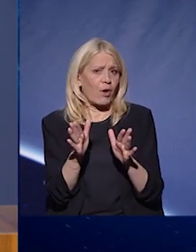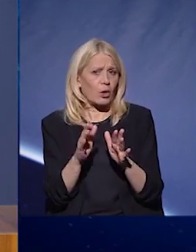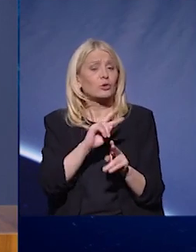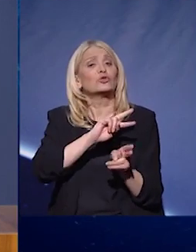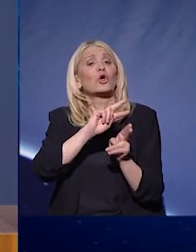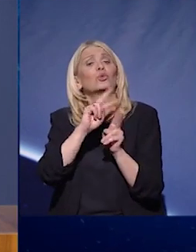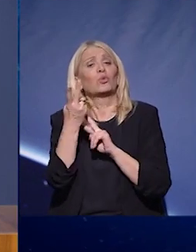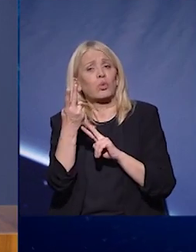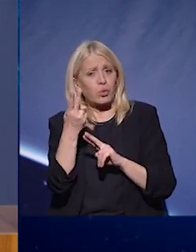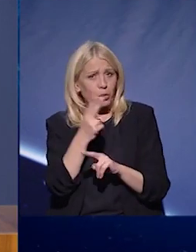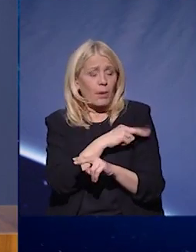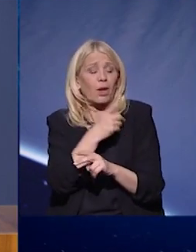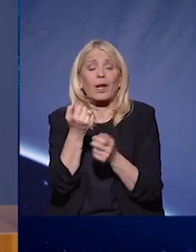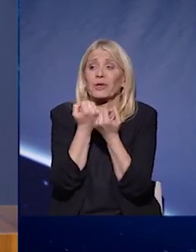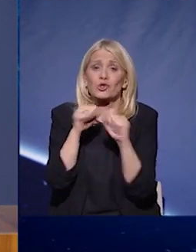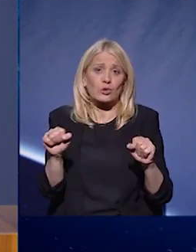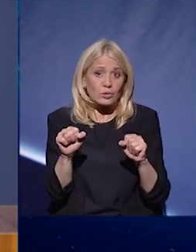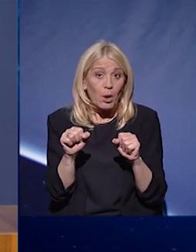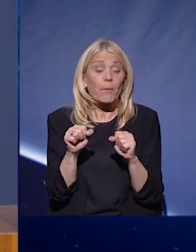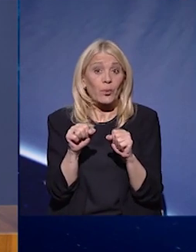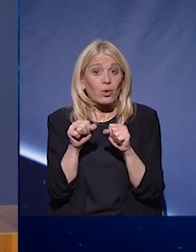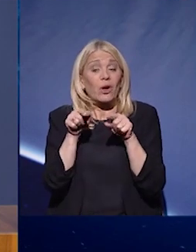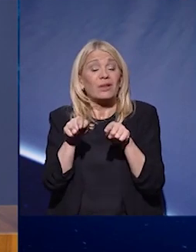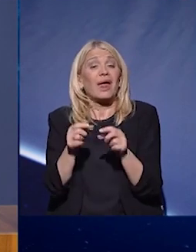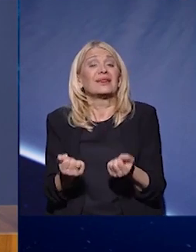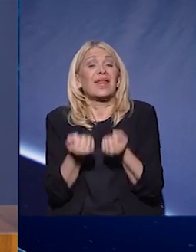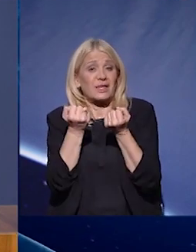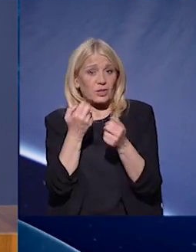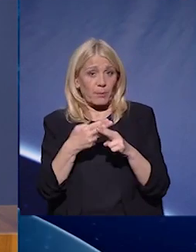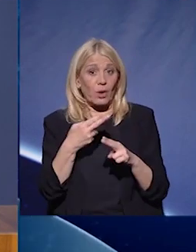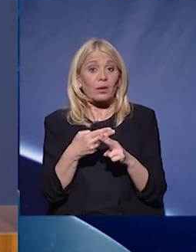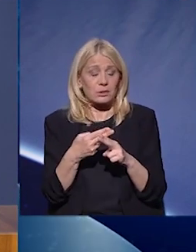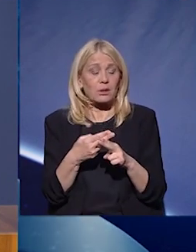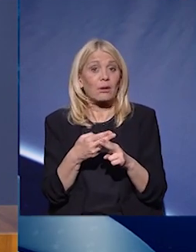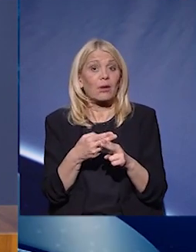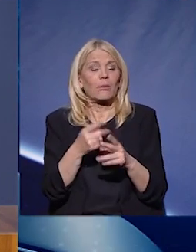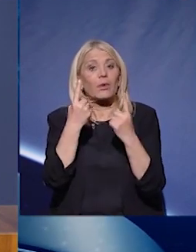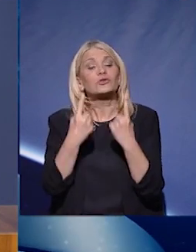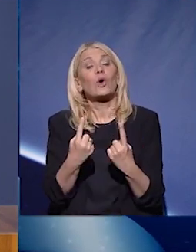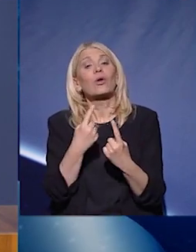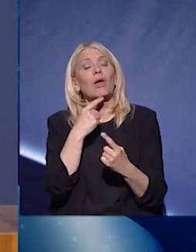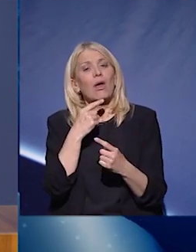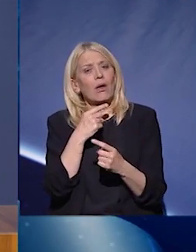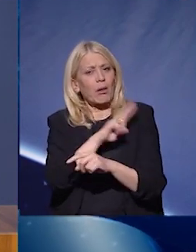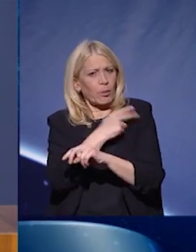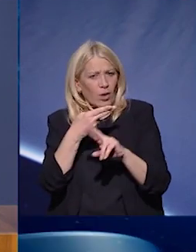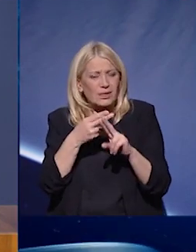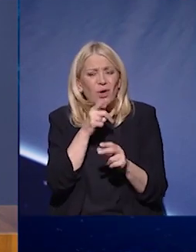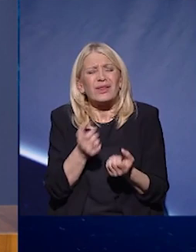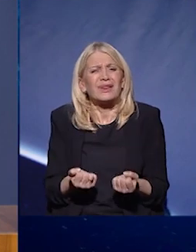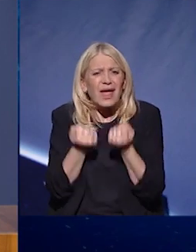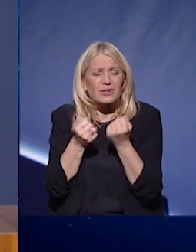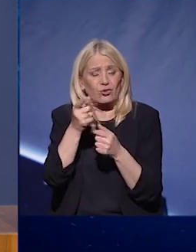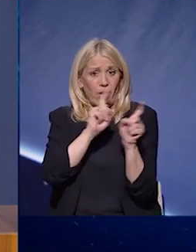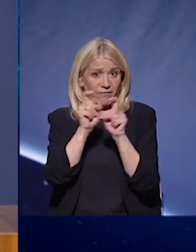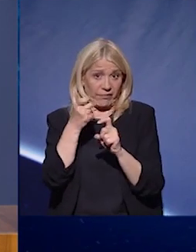drugi kapaciteti da bi se oslobodilo za te teže. Znači, postoje bolnice za najteže slučaje, to je